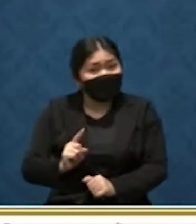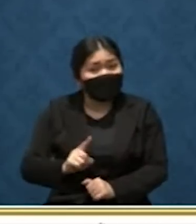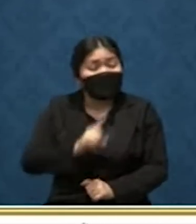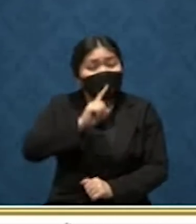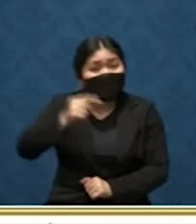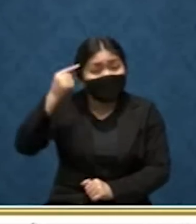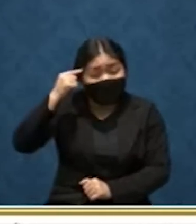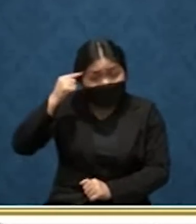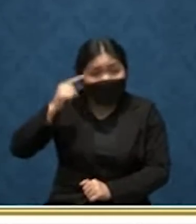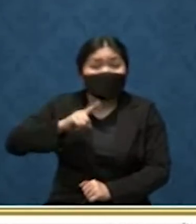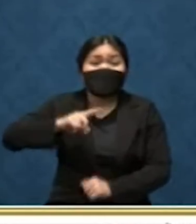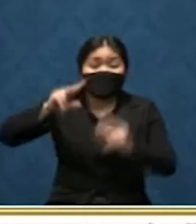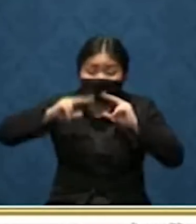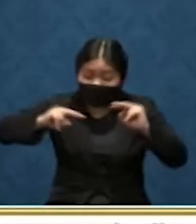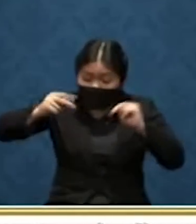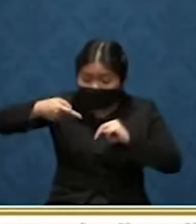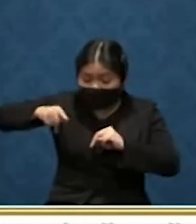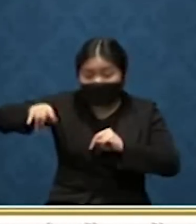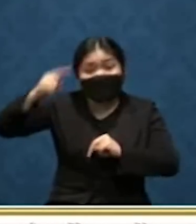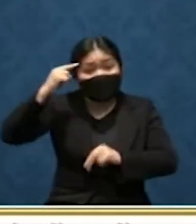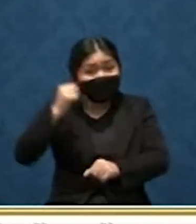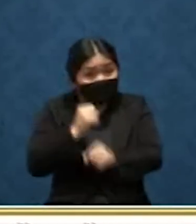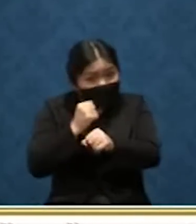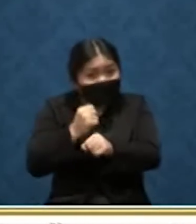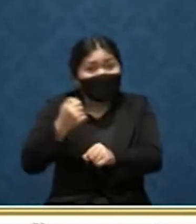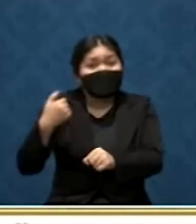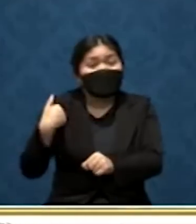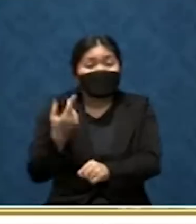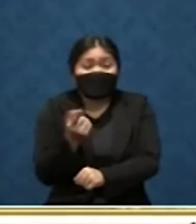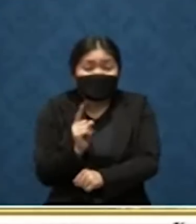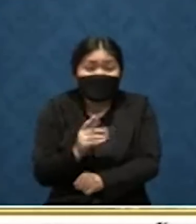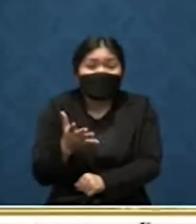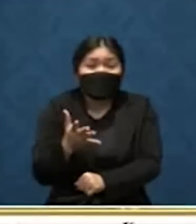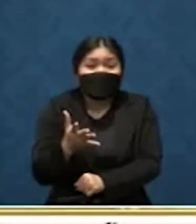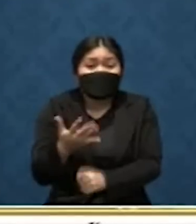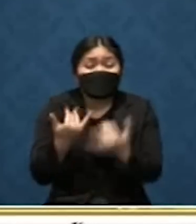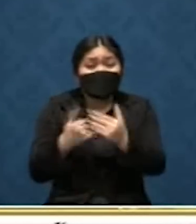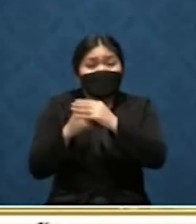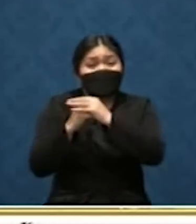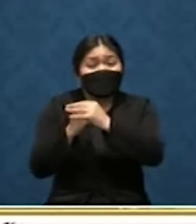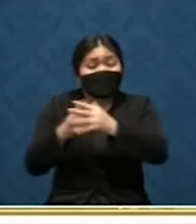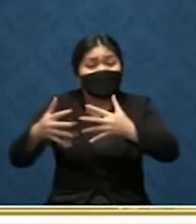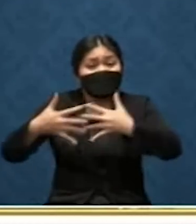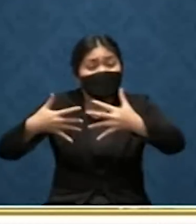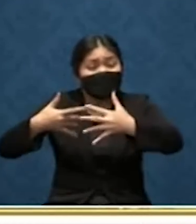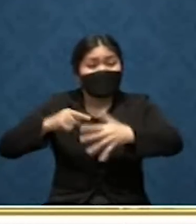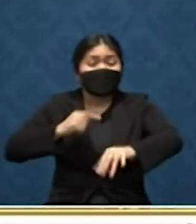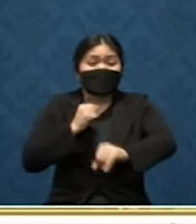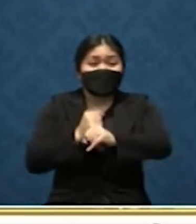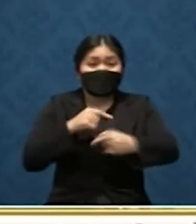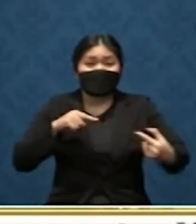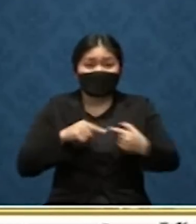ทำเรแนบไครับท่านประทานครับจีนเทาที่เข้ามาทำธรกิผิดกฎหมาย